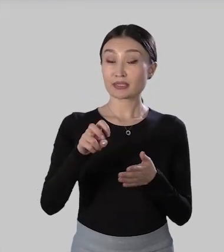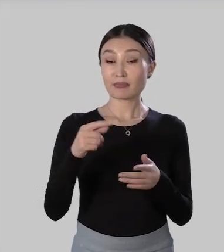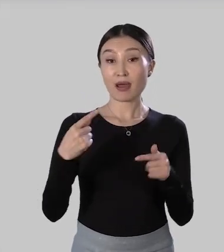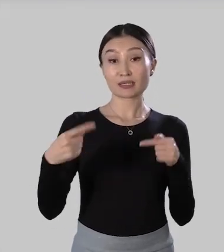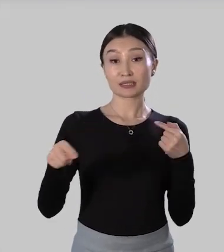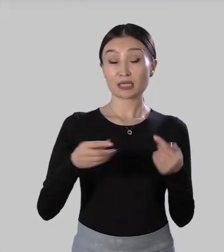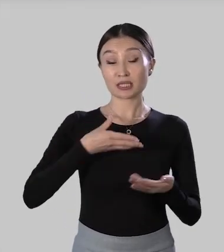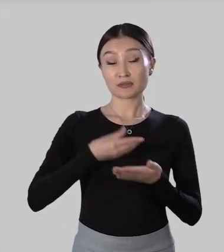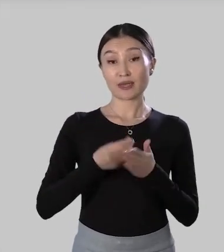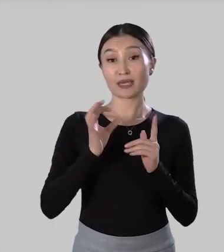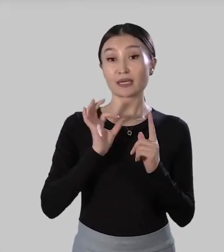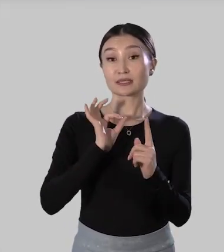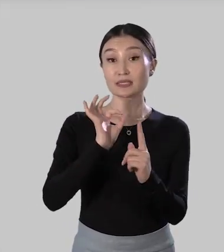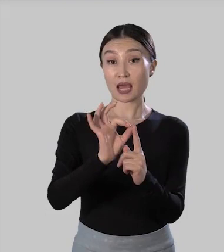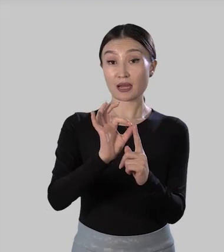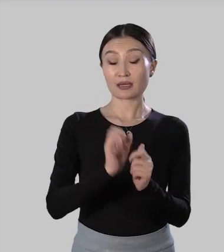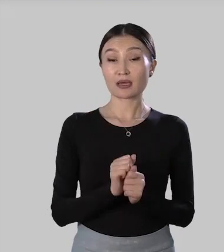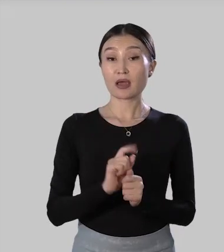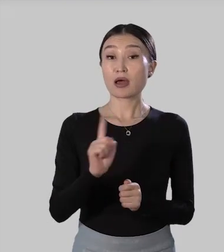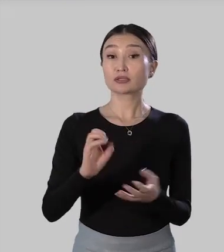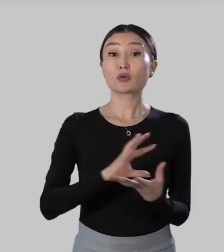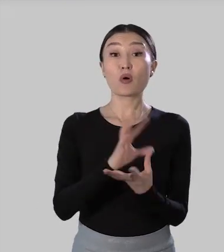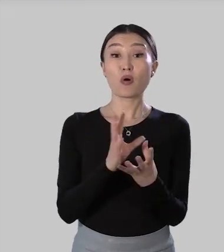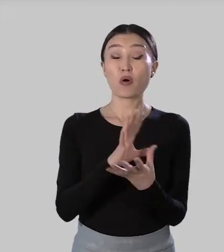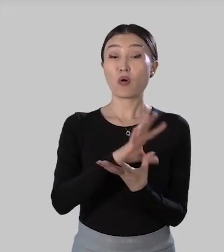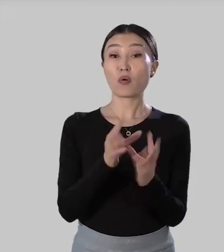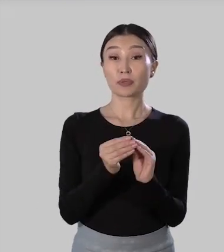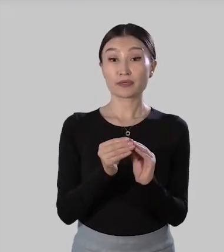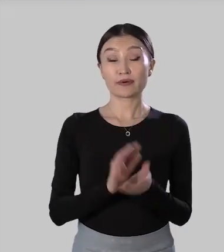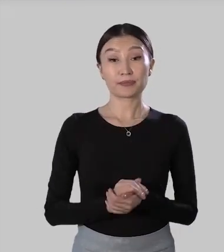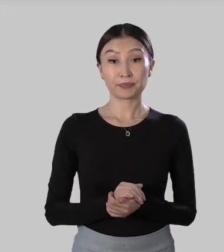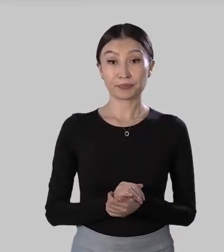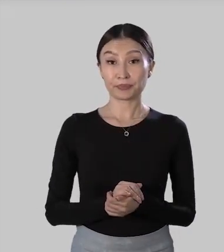Письма различаются по своей цели. А что у них общего?